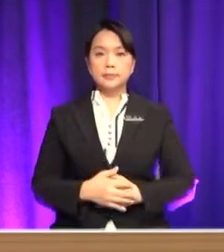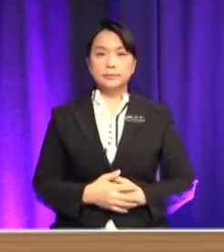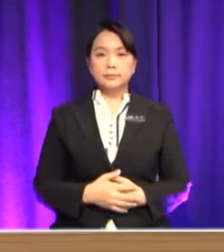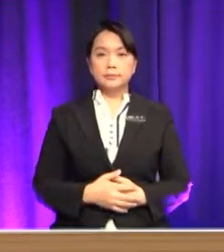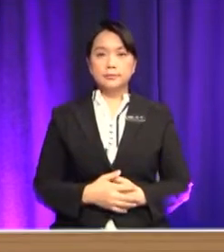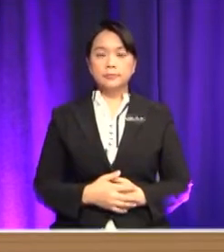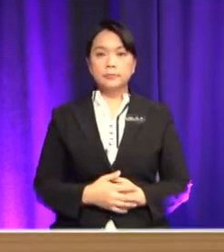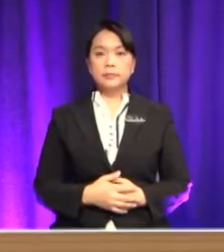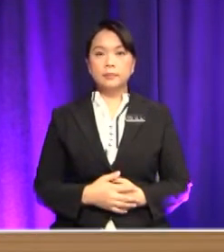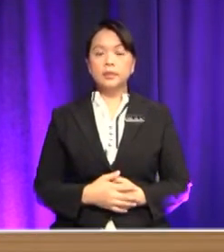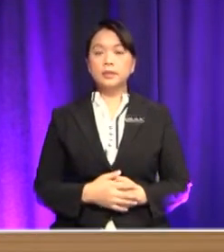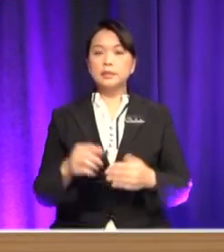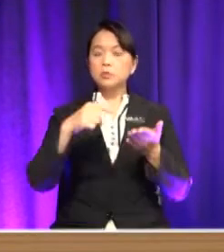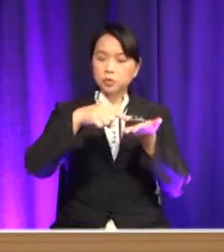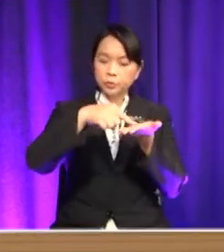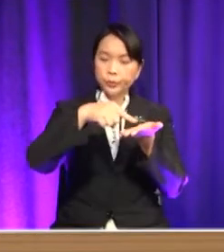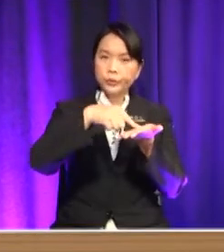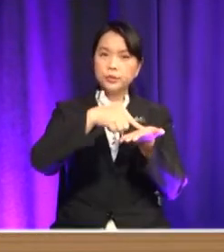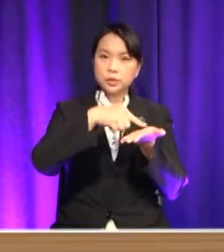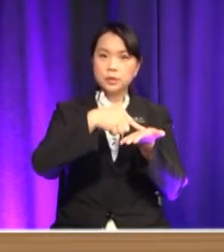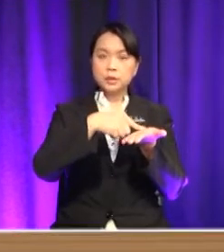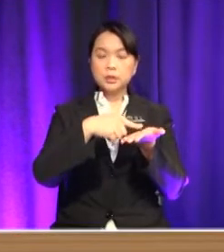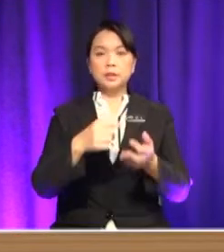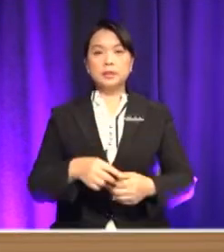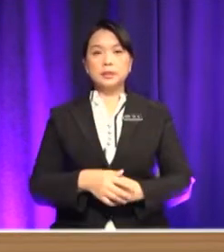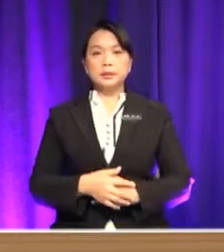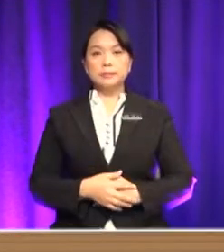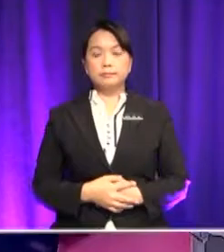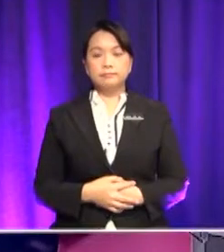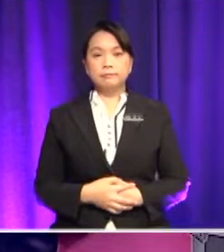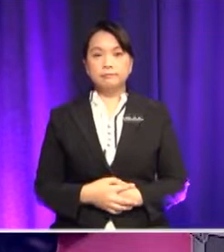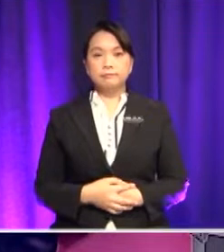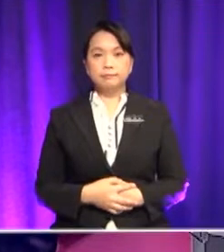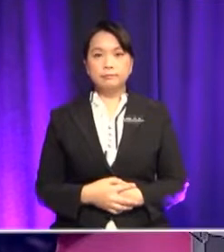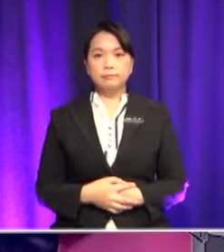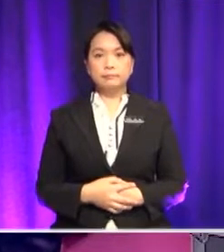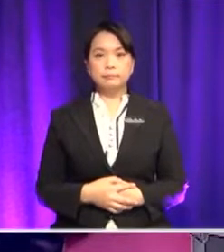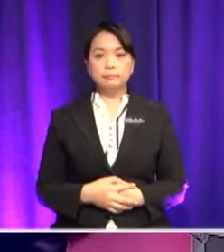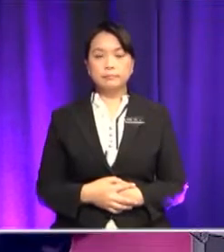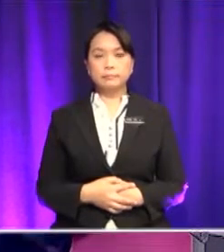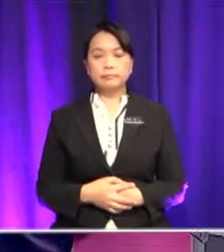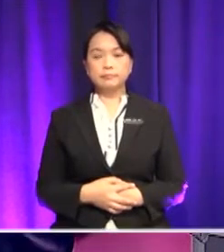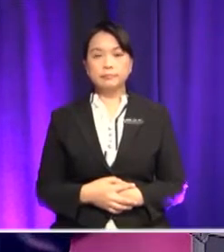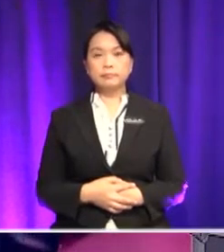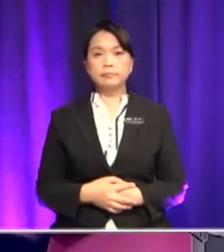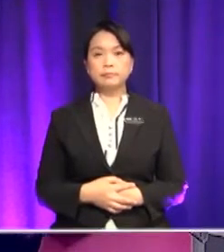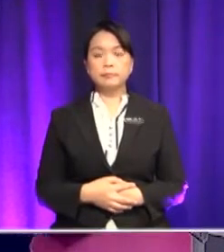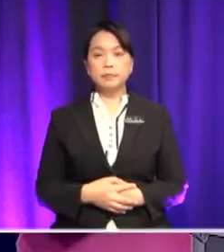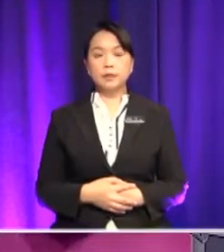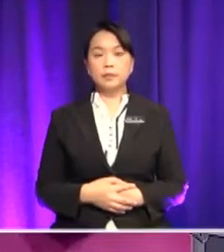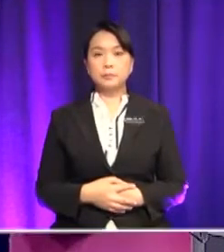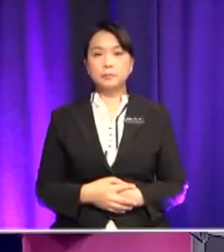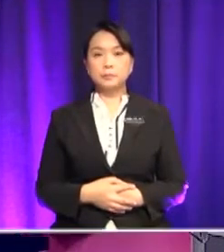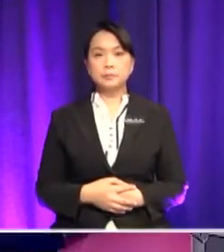lukisan terperinci. Baik, kita lihat satu demi satu apakah itu dinamakan lukisan pelan. Baik, kita